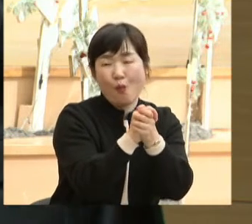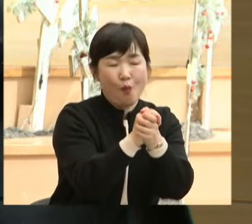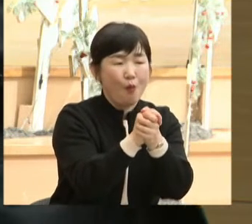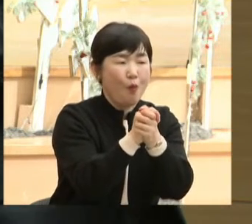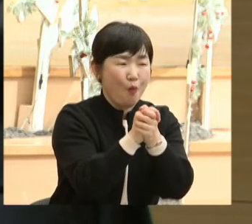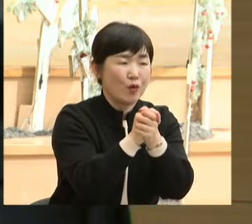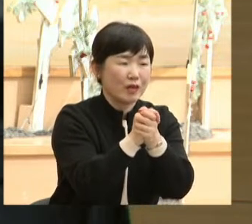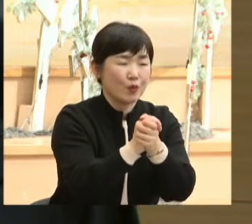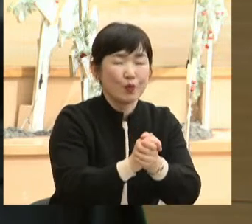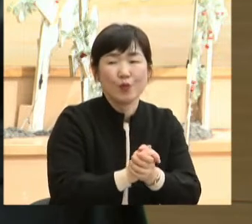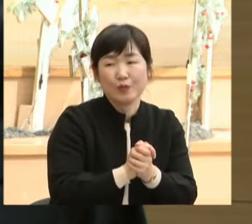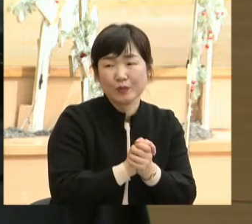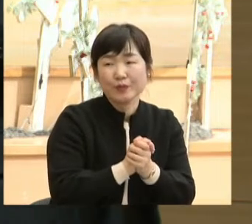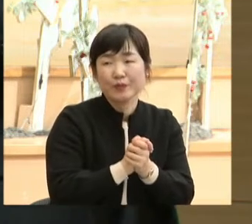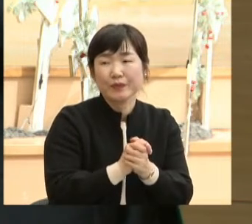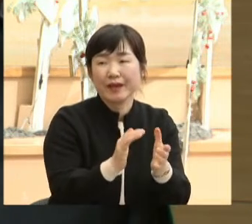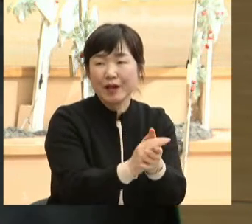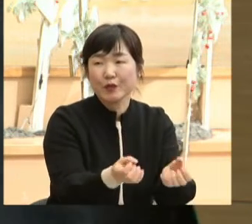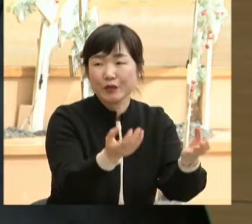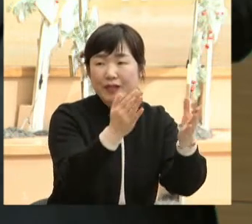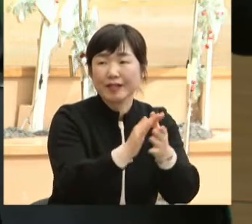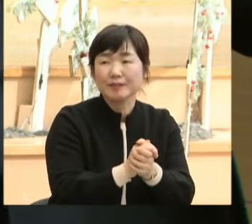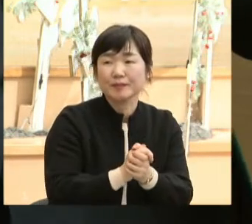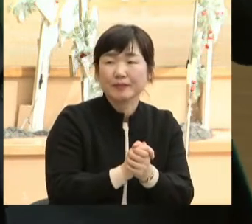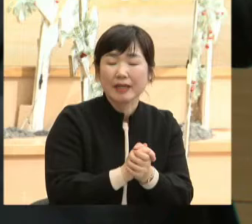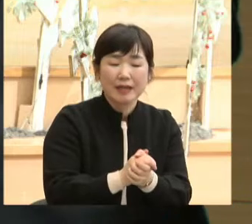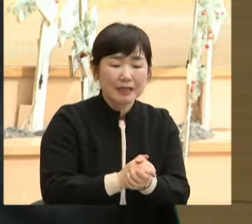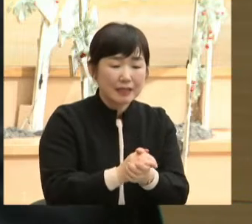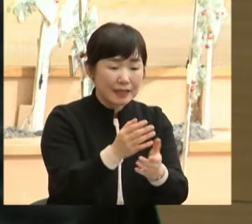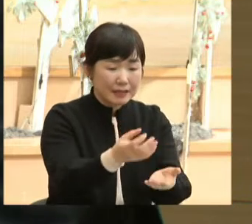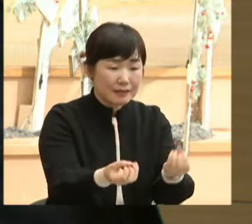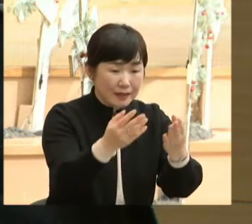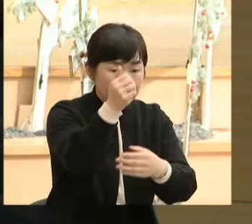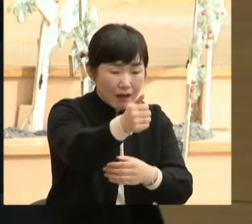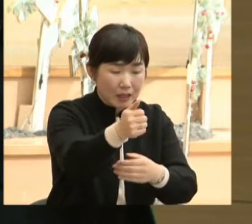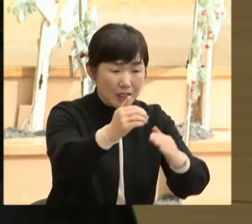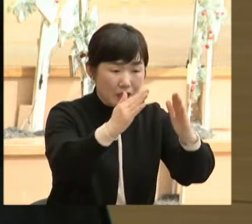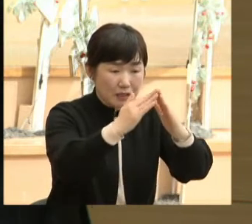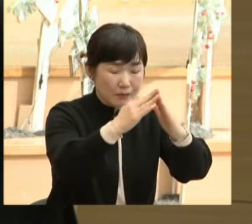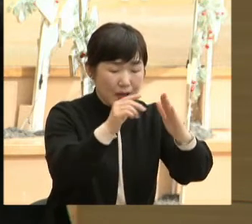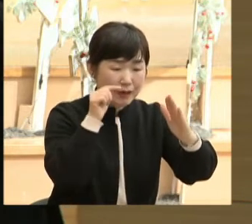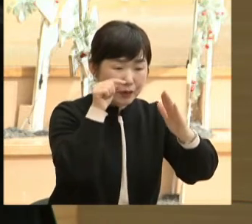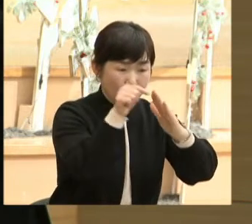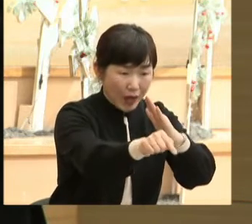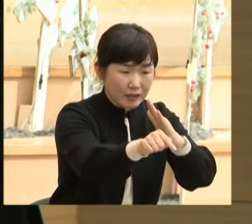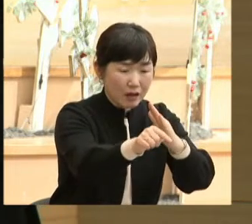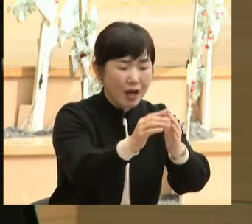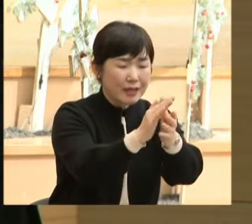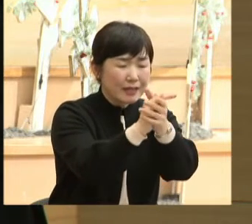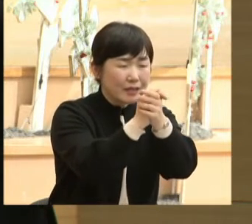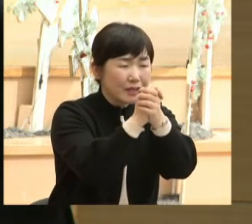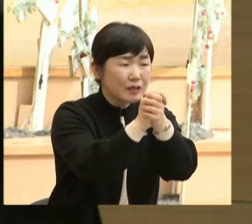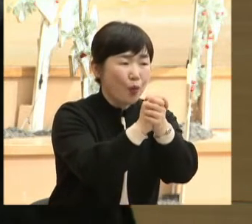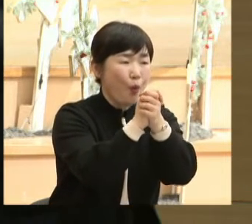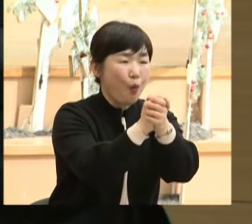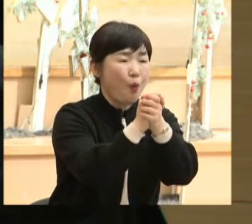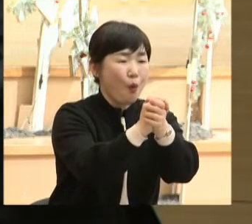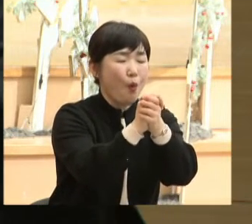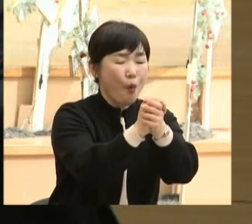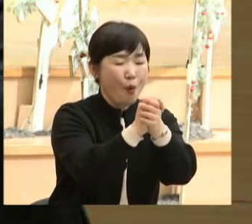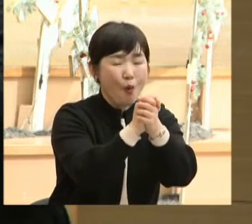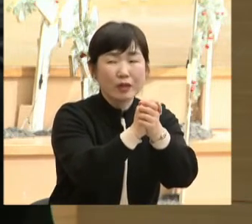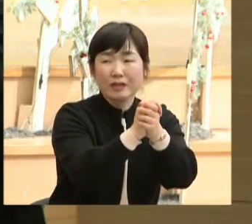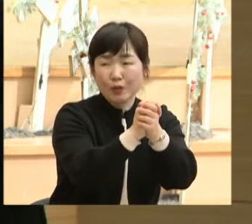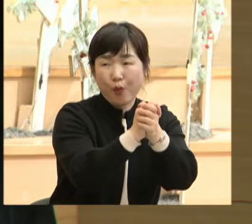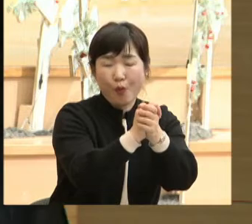드리라 할렐루야 그렇게 보세요 들어가지고 시도에 심보리 되어지는 분양을